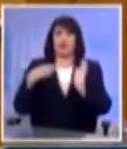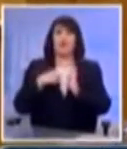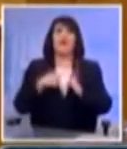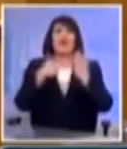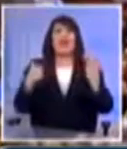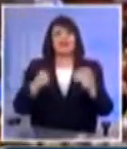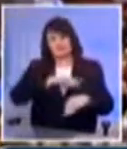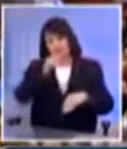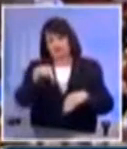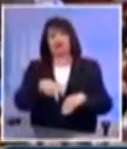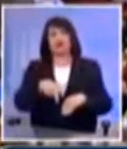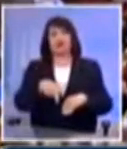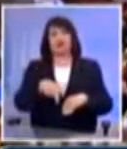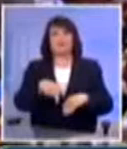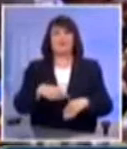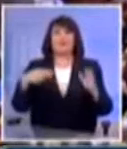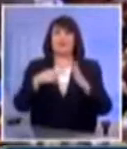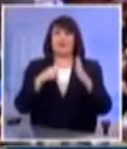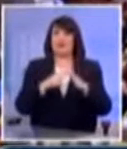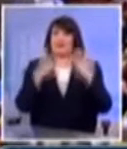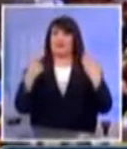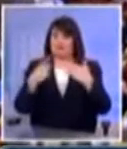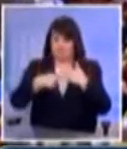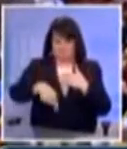2016. Ενώ για το 2017